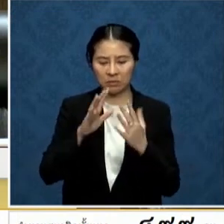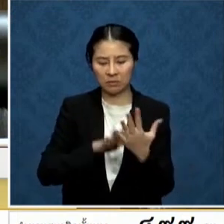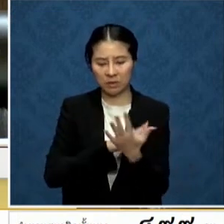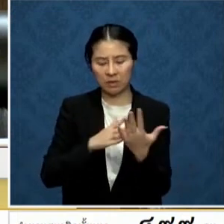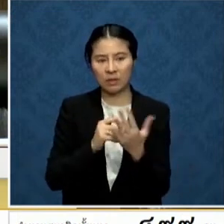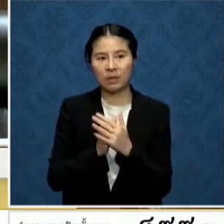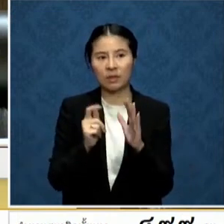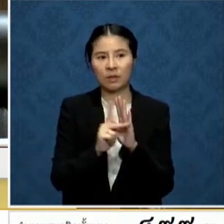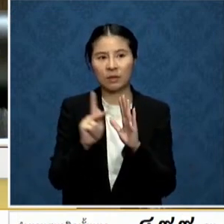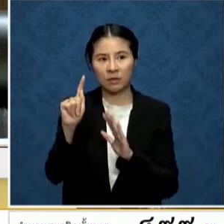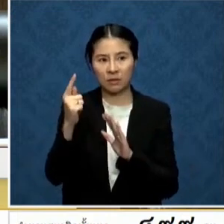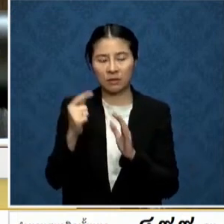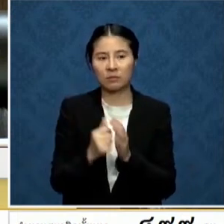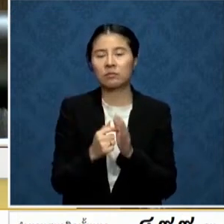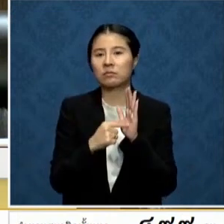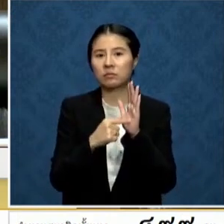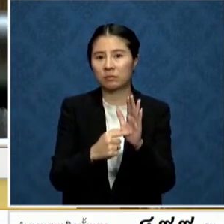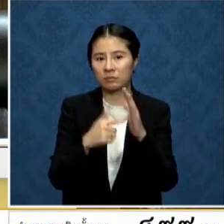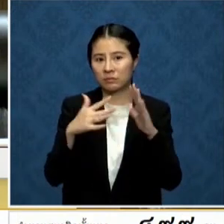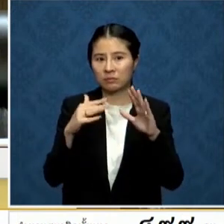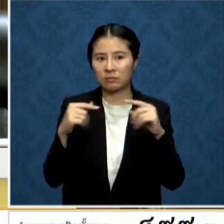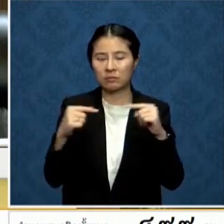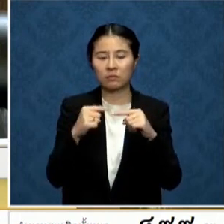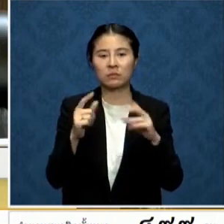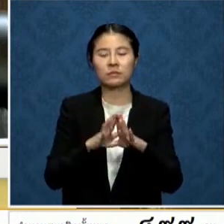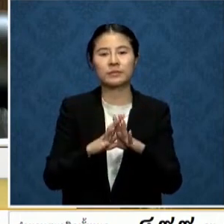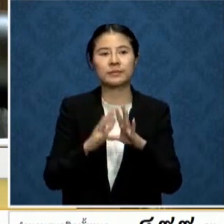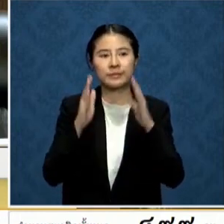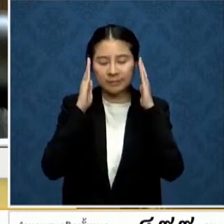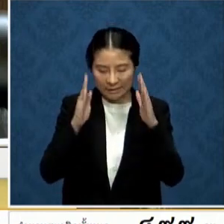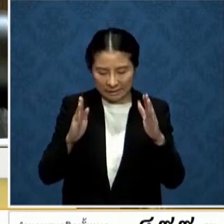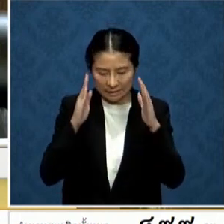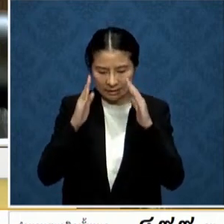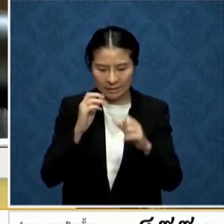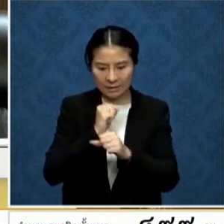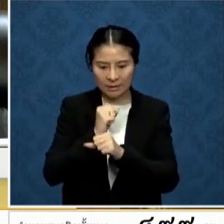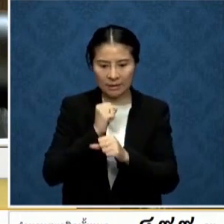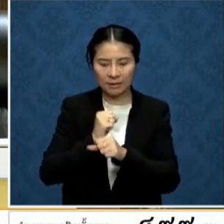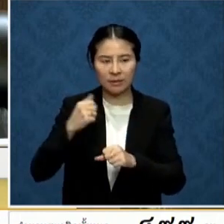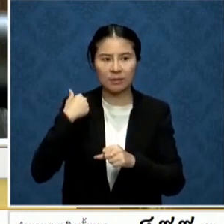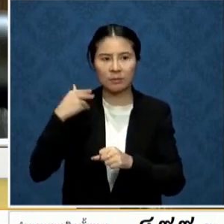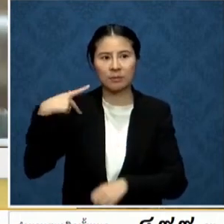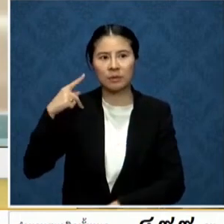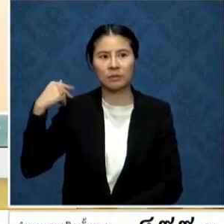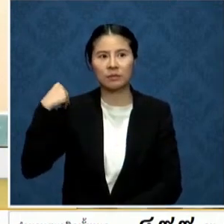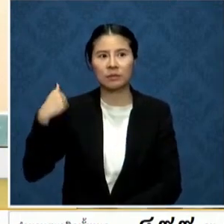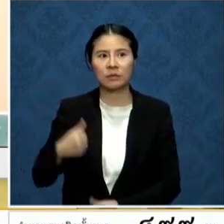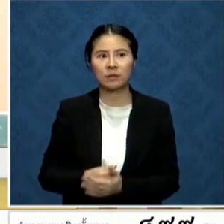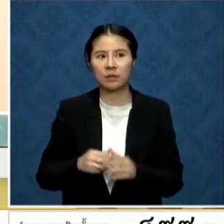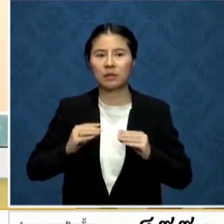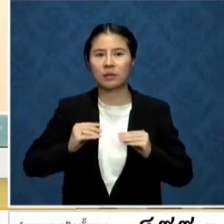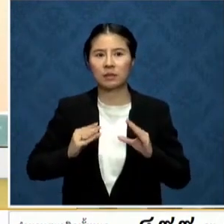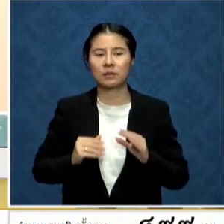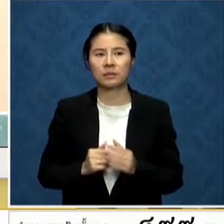นี่ท่านผู้ส่งร่างเข้ามาเนี่ยท่านมีความตั้งใจครับอ่านแล้วหลายข้อเป็นประโยชน์ครับแต่ส่วนใหญ่ผมไม่เ็น